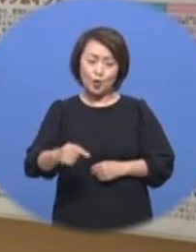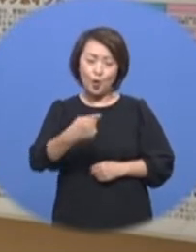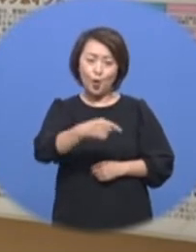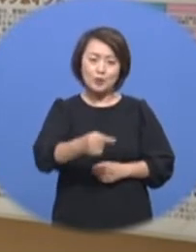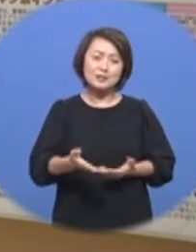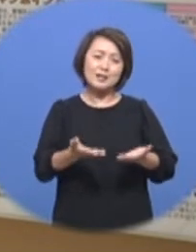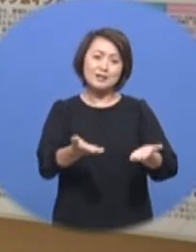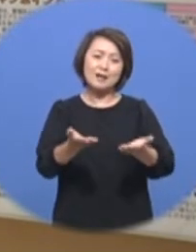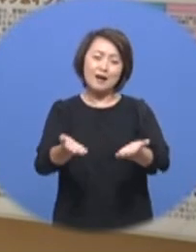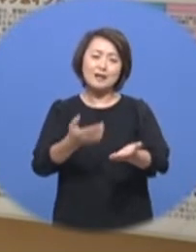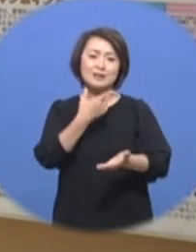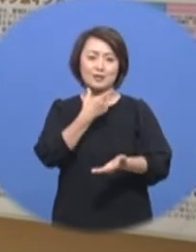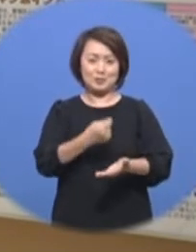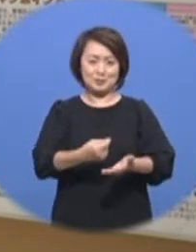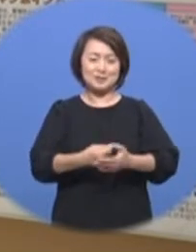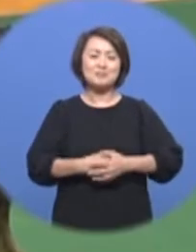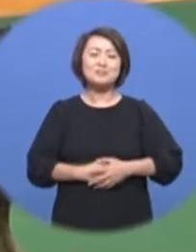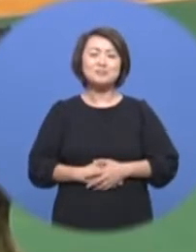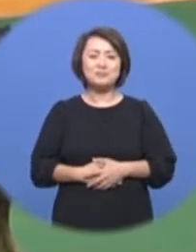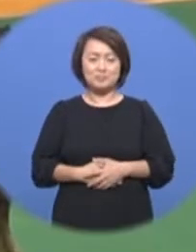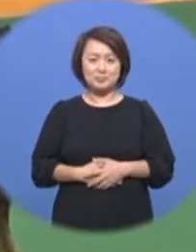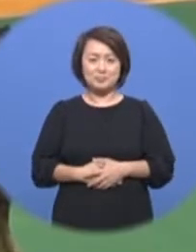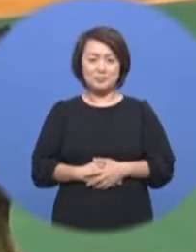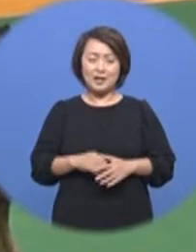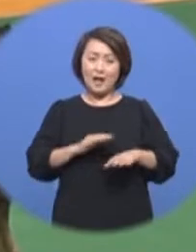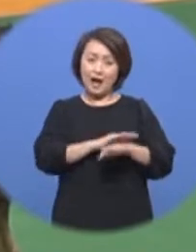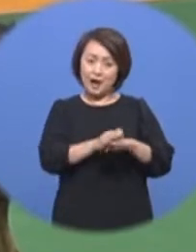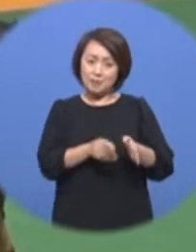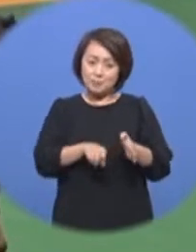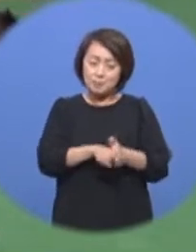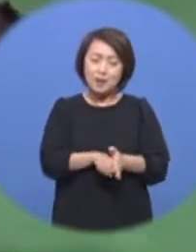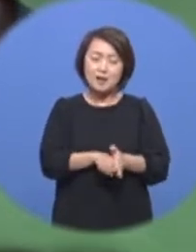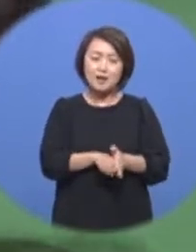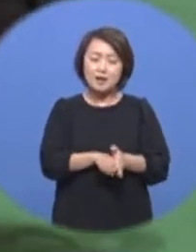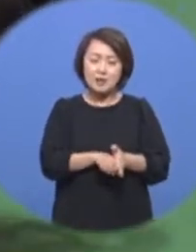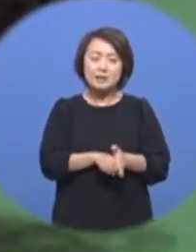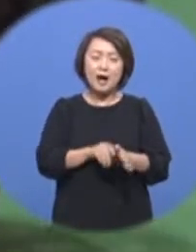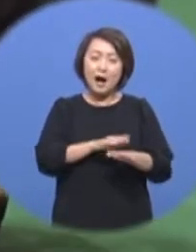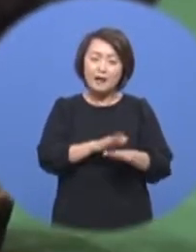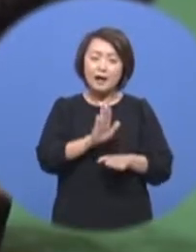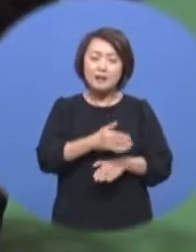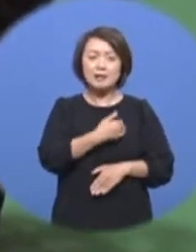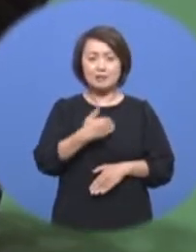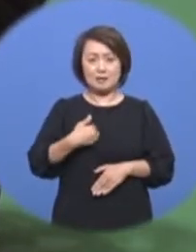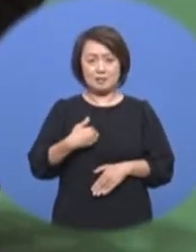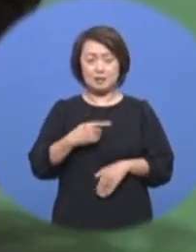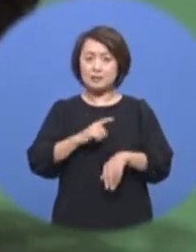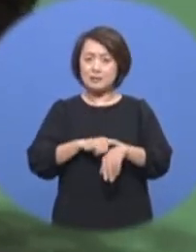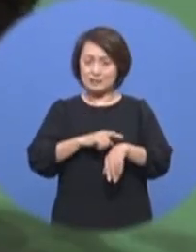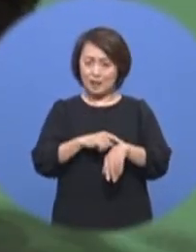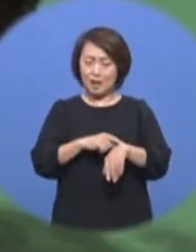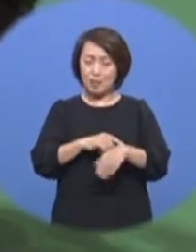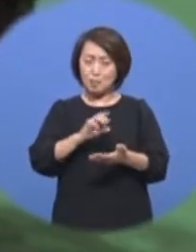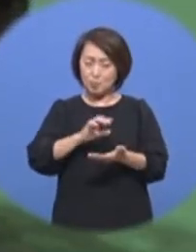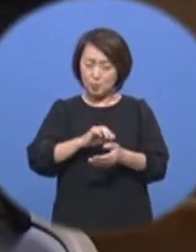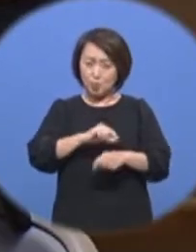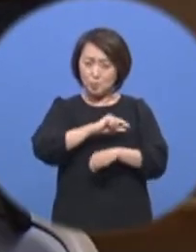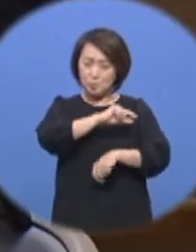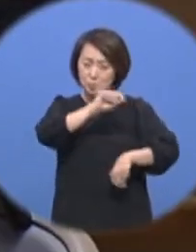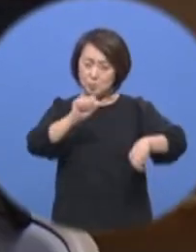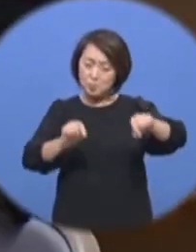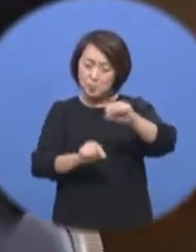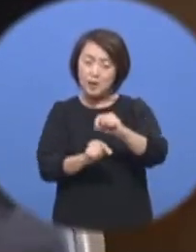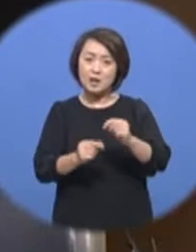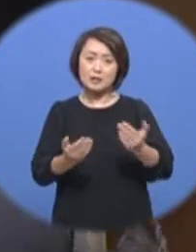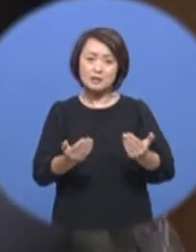教えてあげていただきたいと思います。愛情があればできます。そして時間もたっぷりかかるということを覚